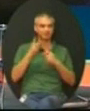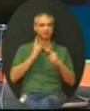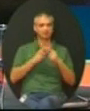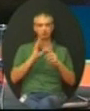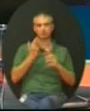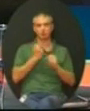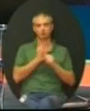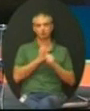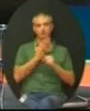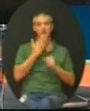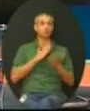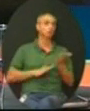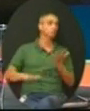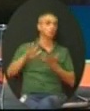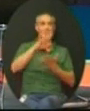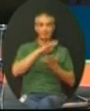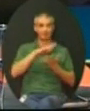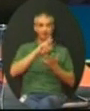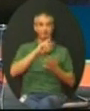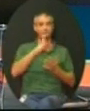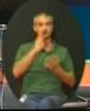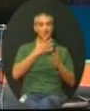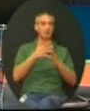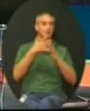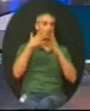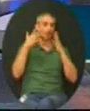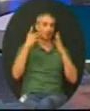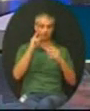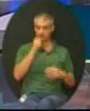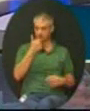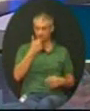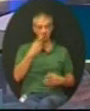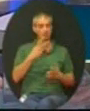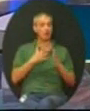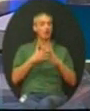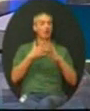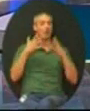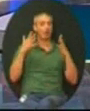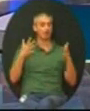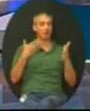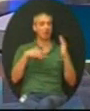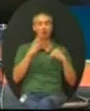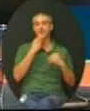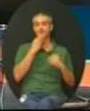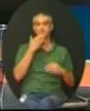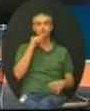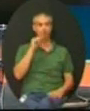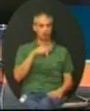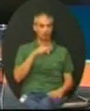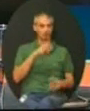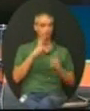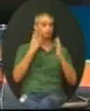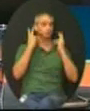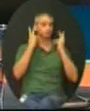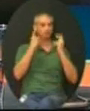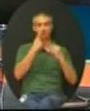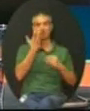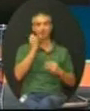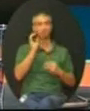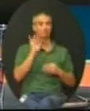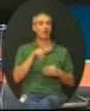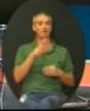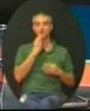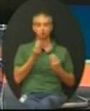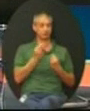המהלך של ירושלים רבתי, מצד אחד, הגדלת, מצד אחד, הגדלת הרוב היהודי בירושלים בצורה משמעותית, 150 אלף